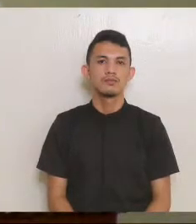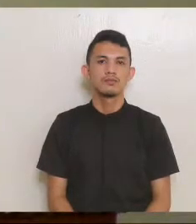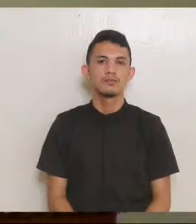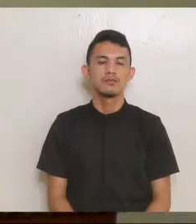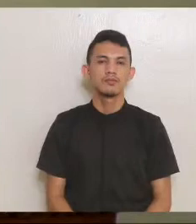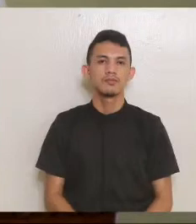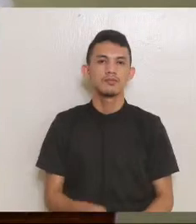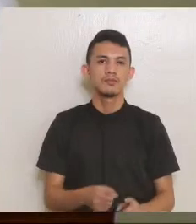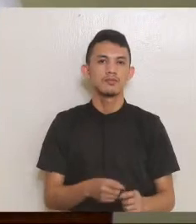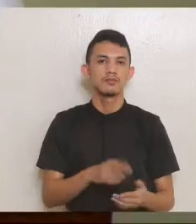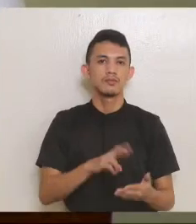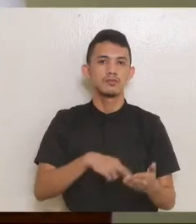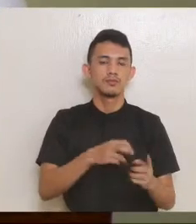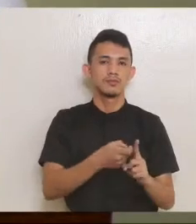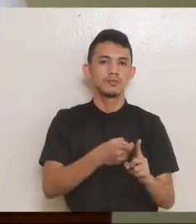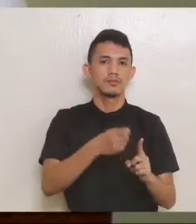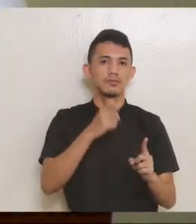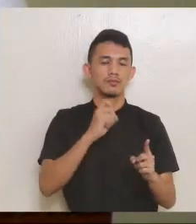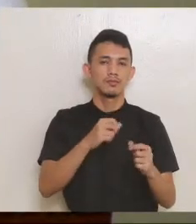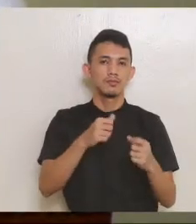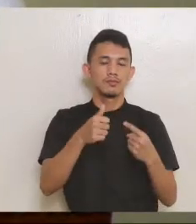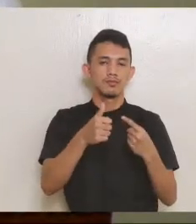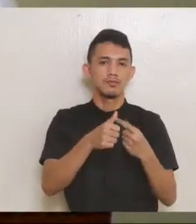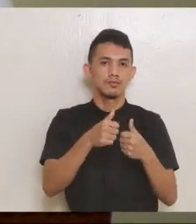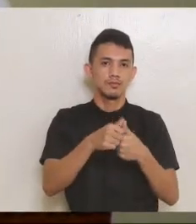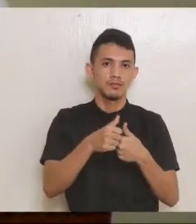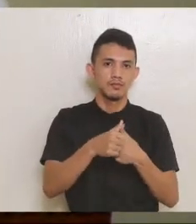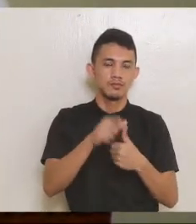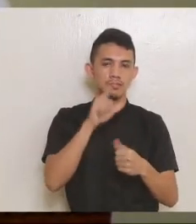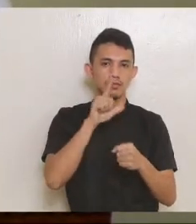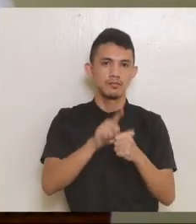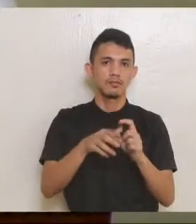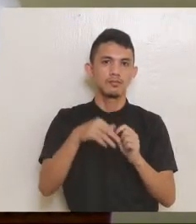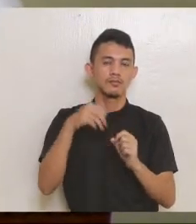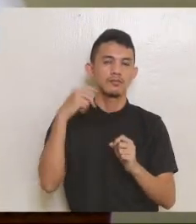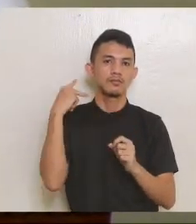Kinutlo gikan sa unang sulat ni San Pablo ngadto sa taga Korinto.